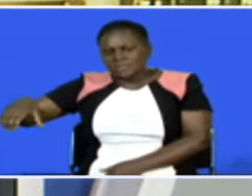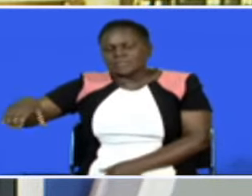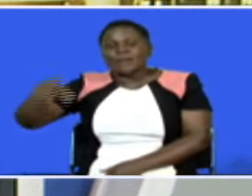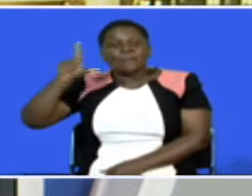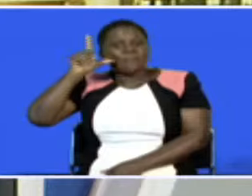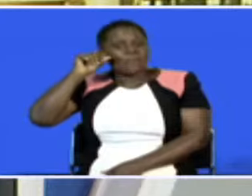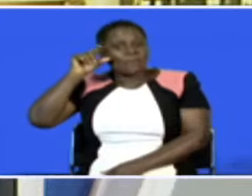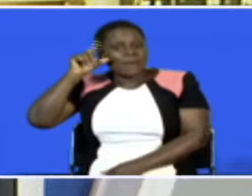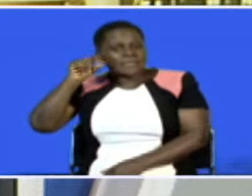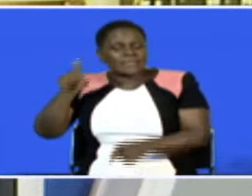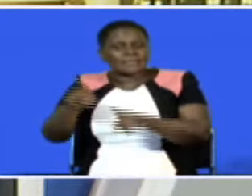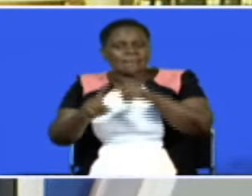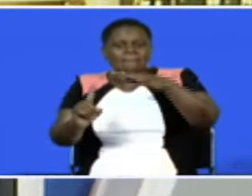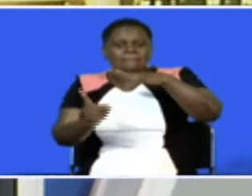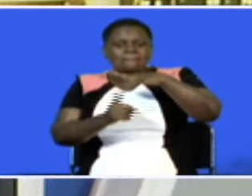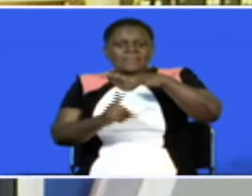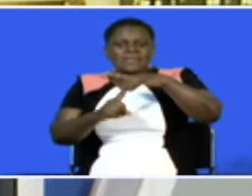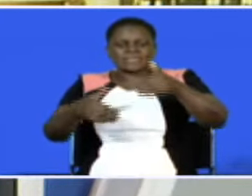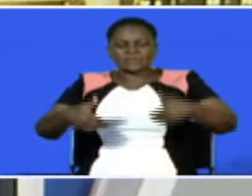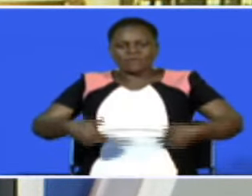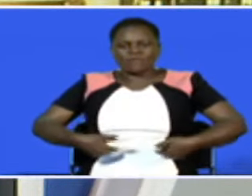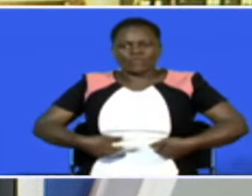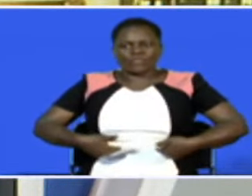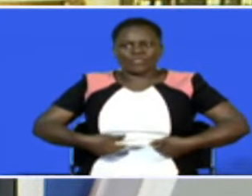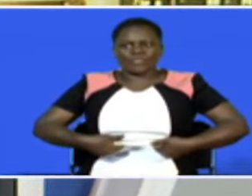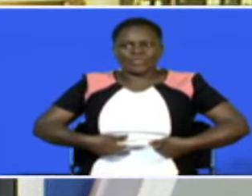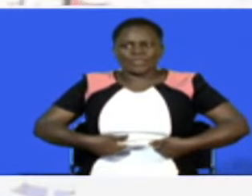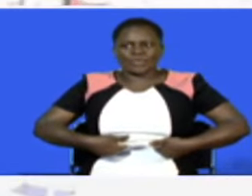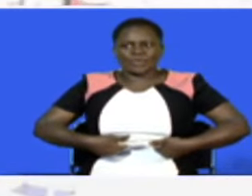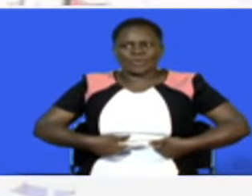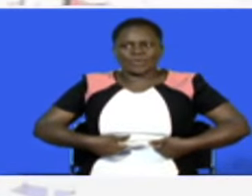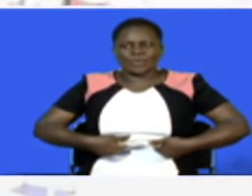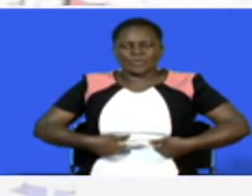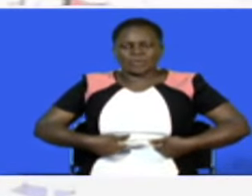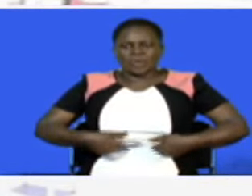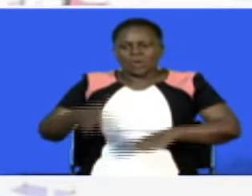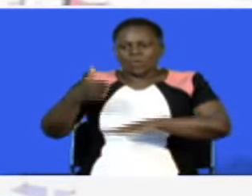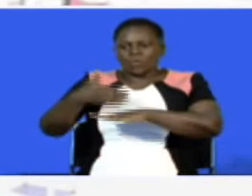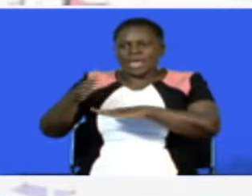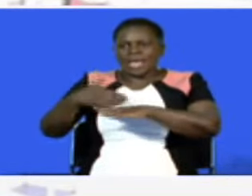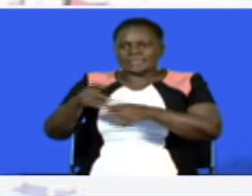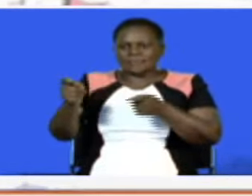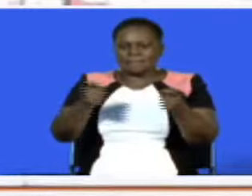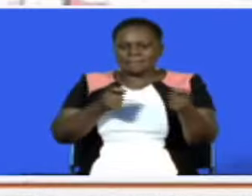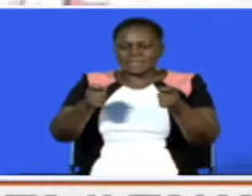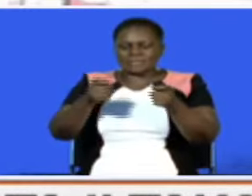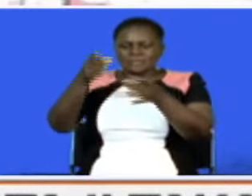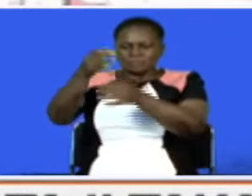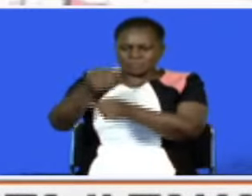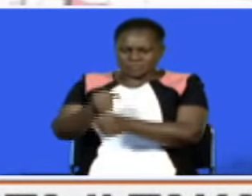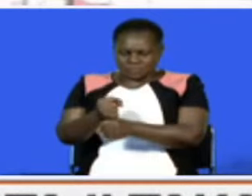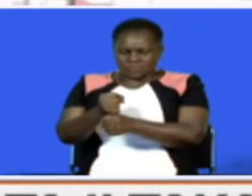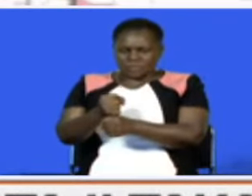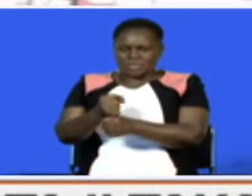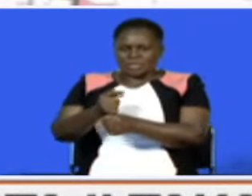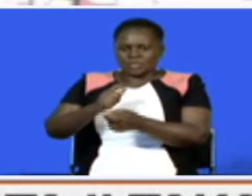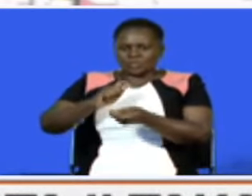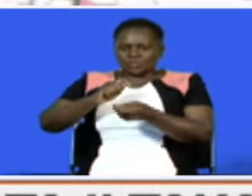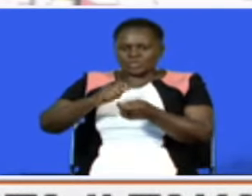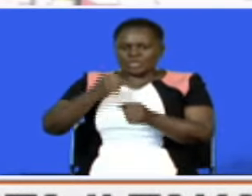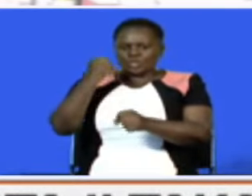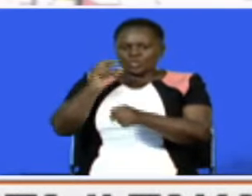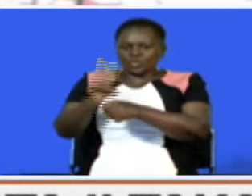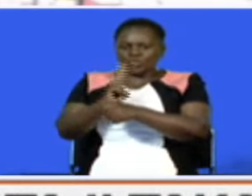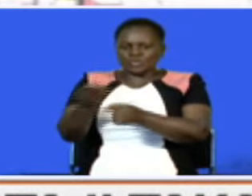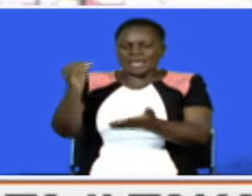ya Mombasa na Wizara ya Mambo ya Vijana. We are a waste management company. When we deal with waste recycling, ambayo